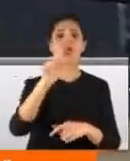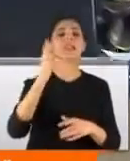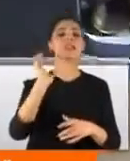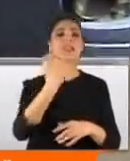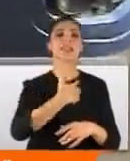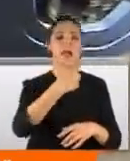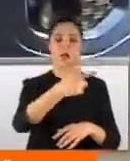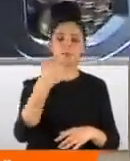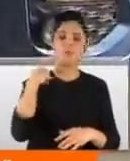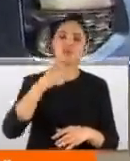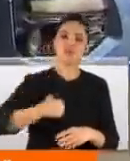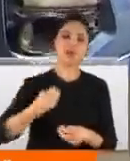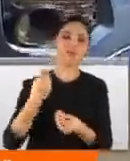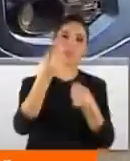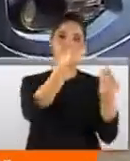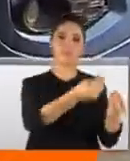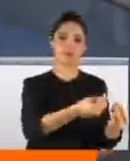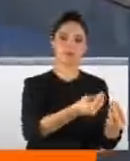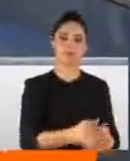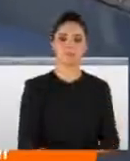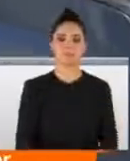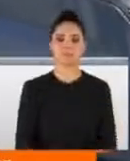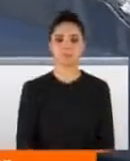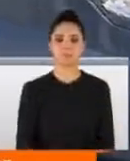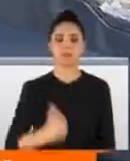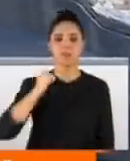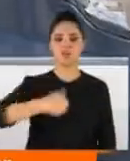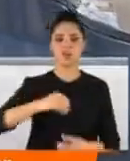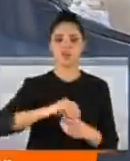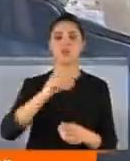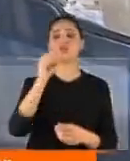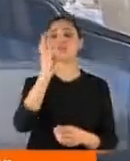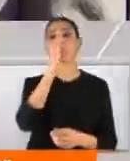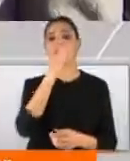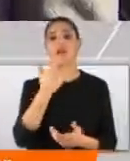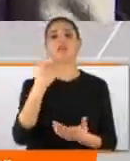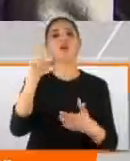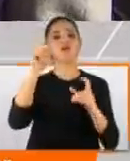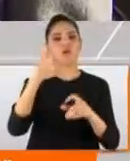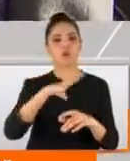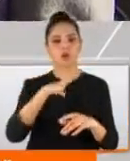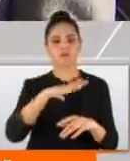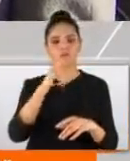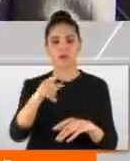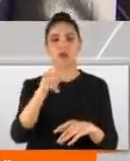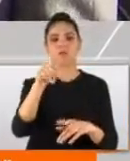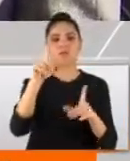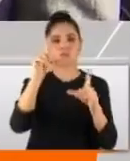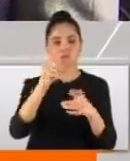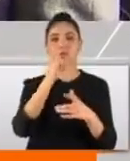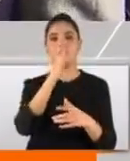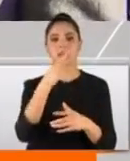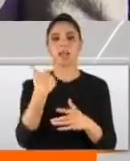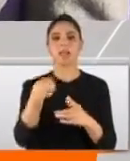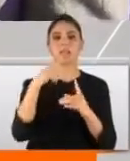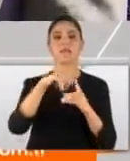eksiksiz bir şekilde sahibine teslim etti. Çantanın içerisinde evraklar ve fotoğraflar vardı. Biz evraklarla, fotoğraflarla